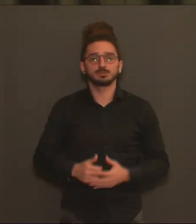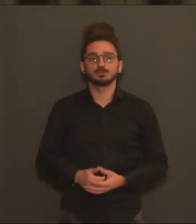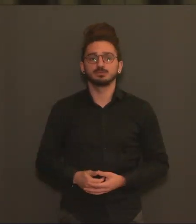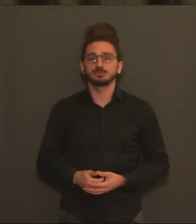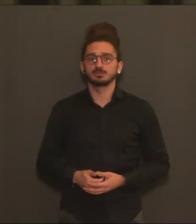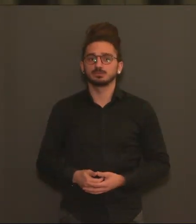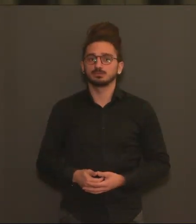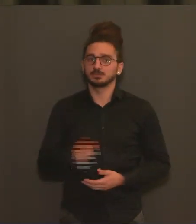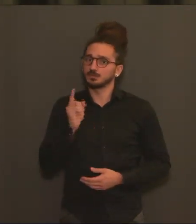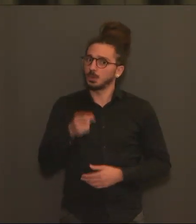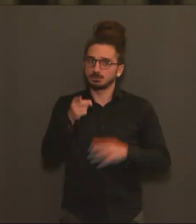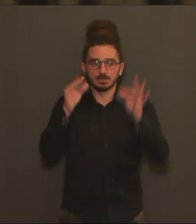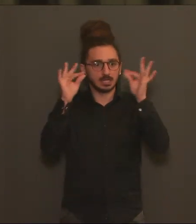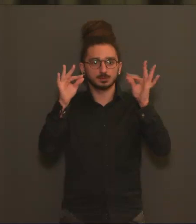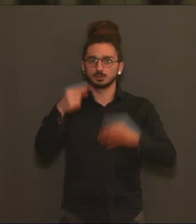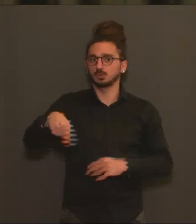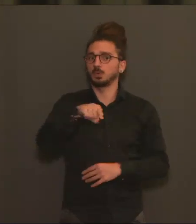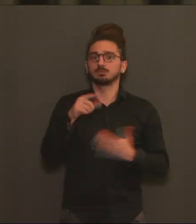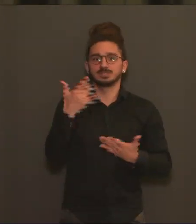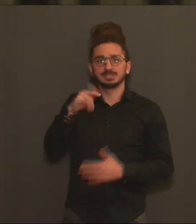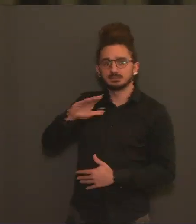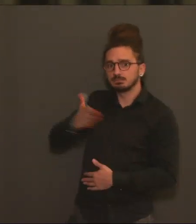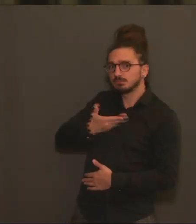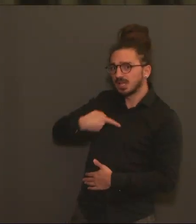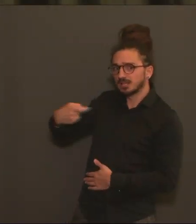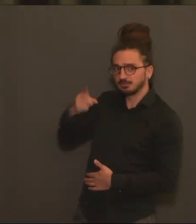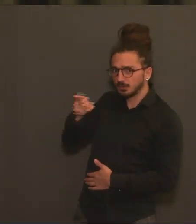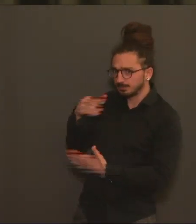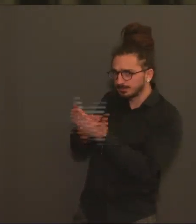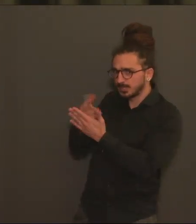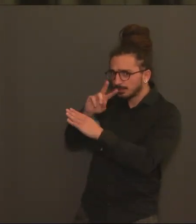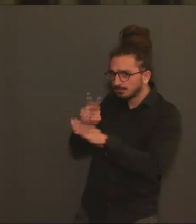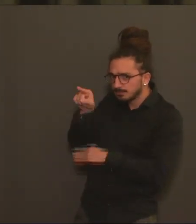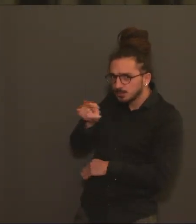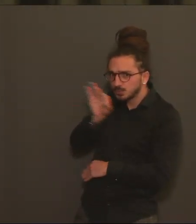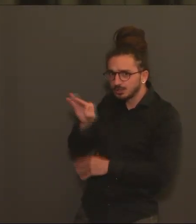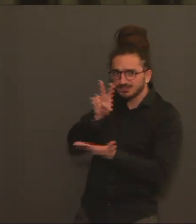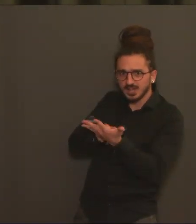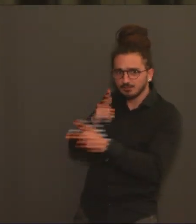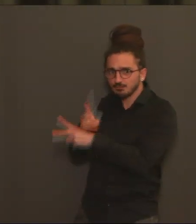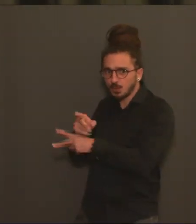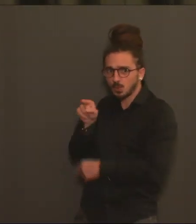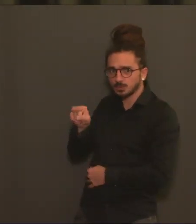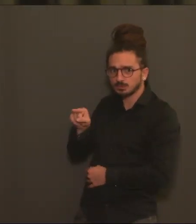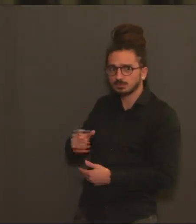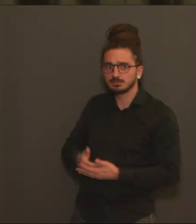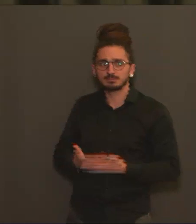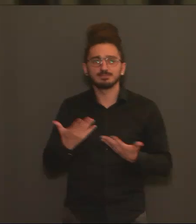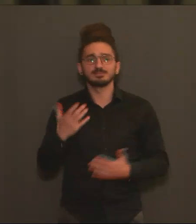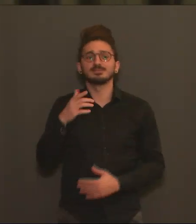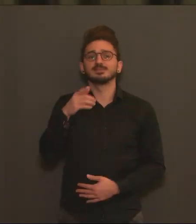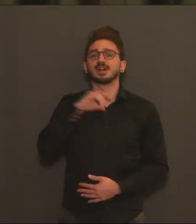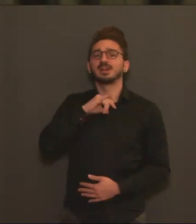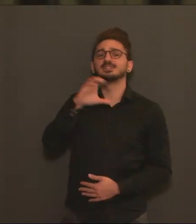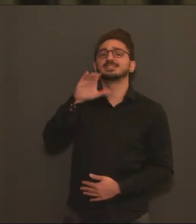Le Centre belge à la cybersécurité, le CCB, a rassemblé sur le site safeonweb.be une liste de conseils utiles